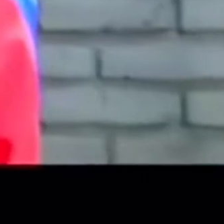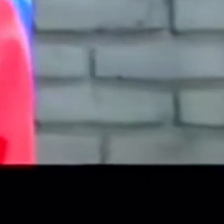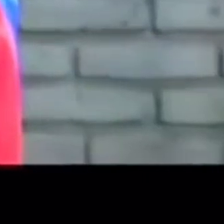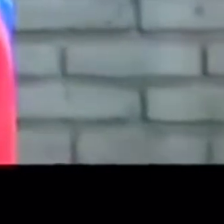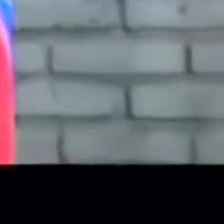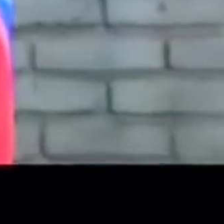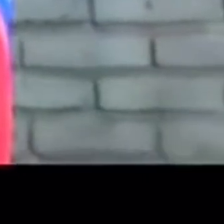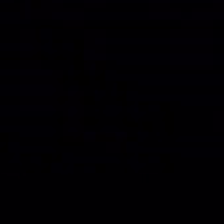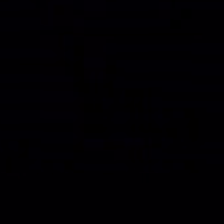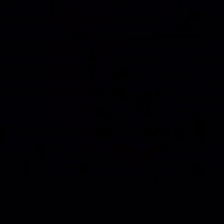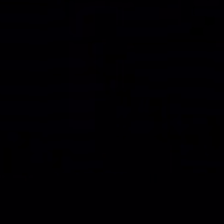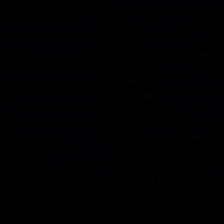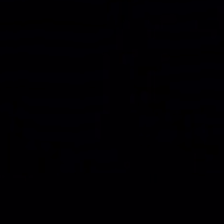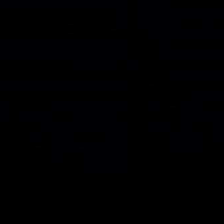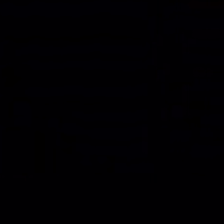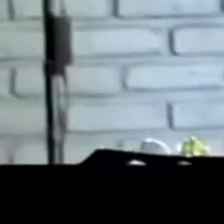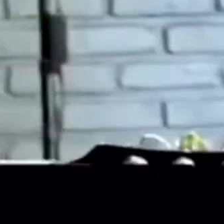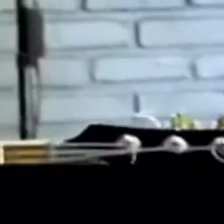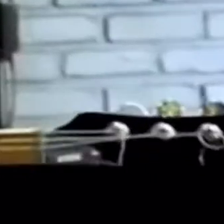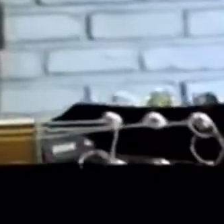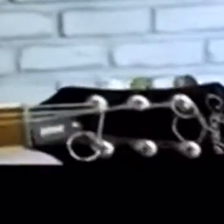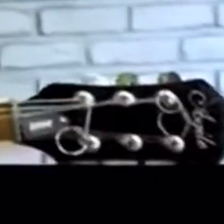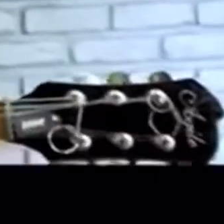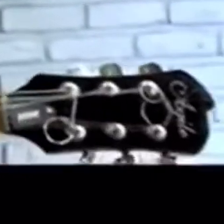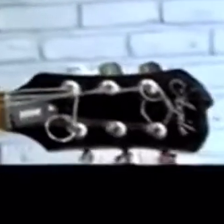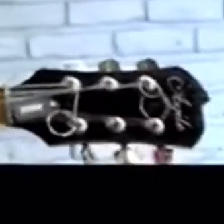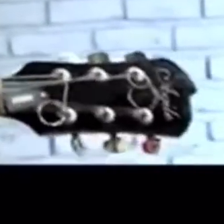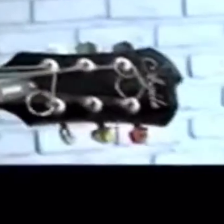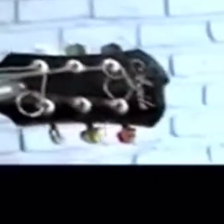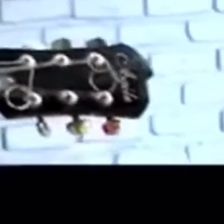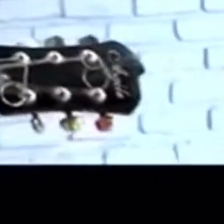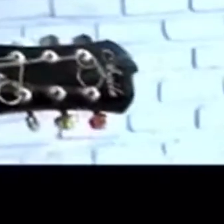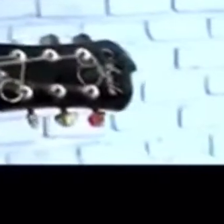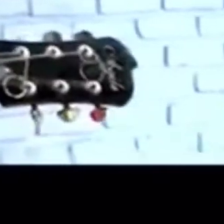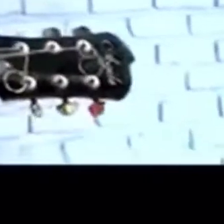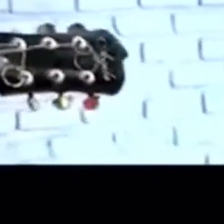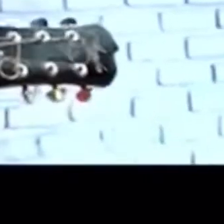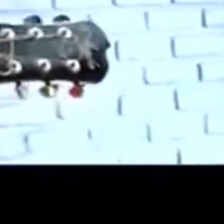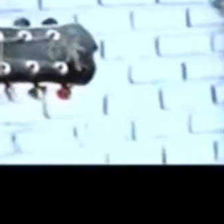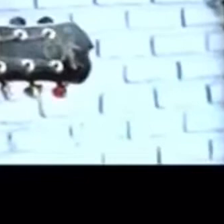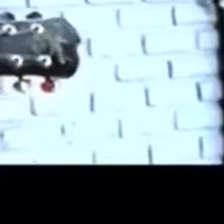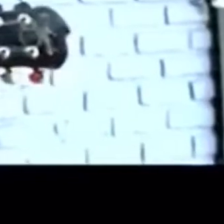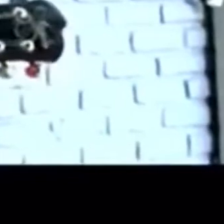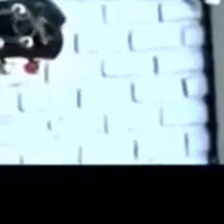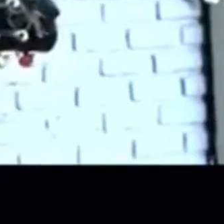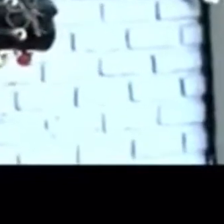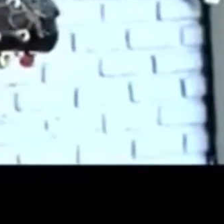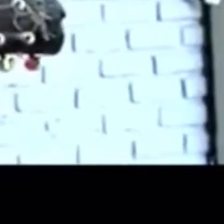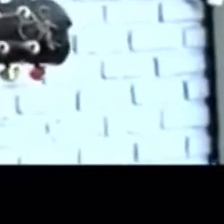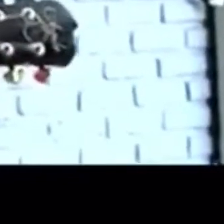Zikuoneka ngati babisala chifwamba nyumba mwanu.